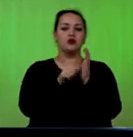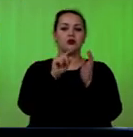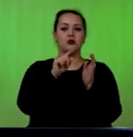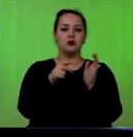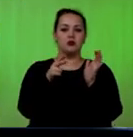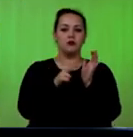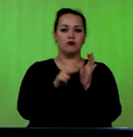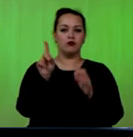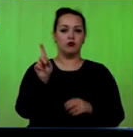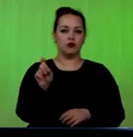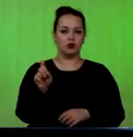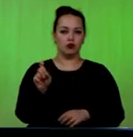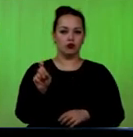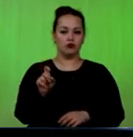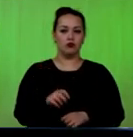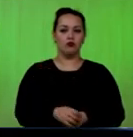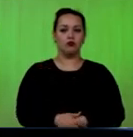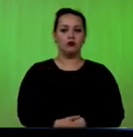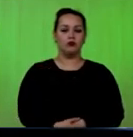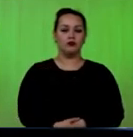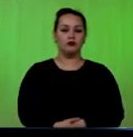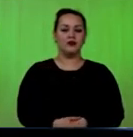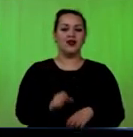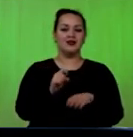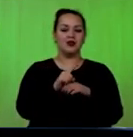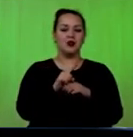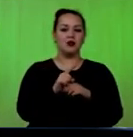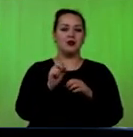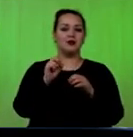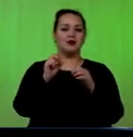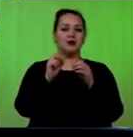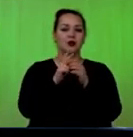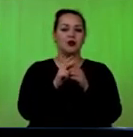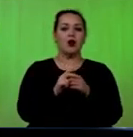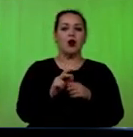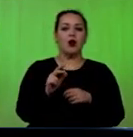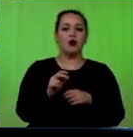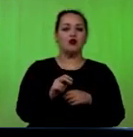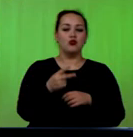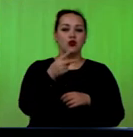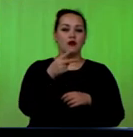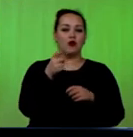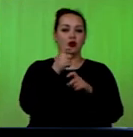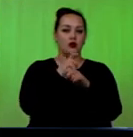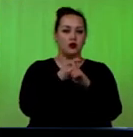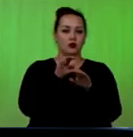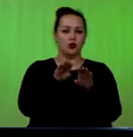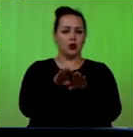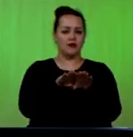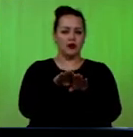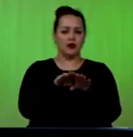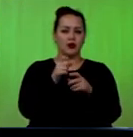соток задание 13 чему равно x в уравнение